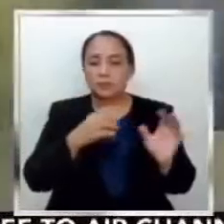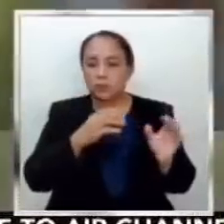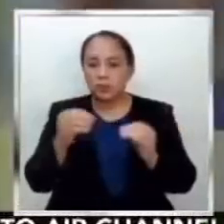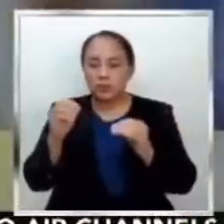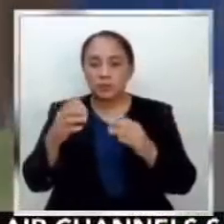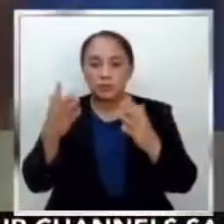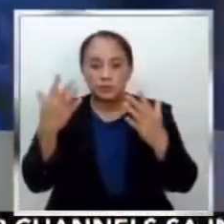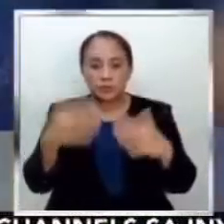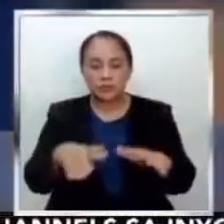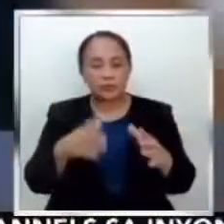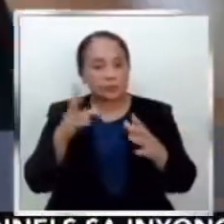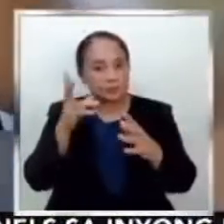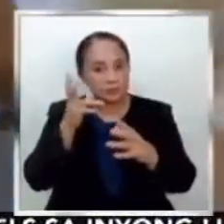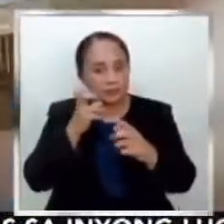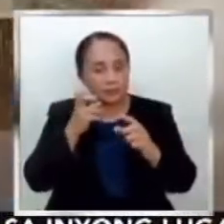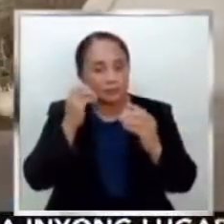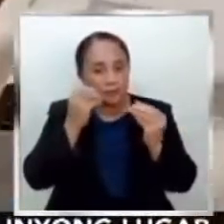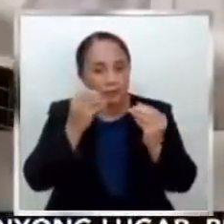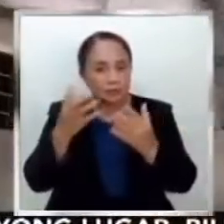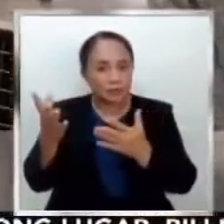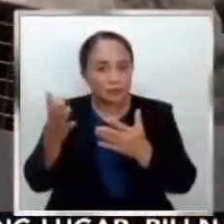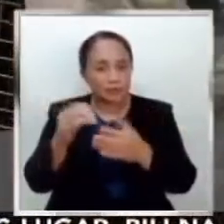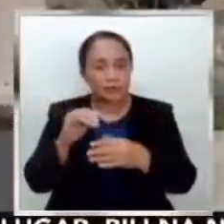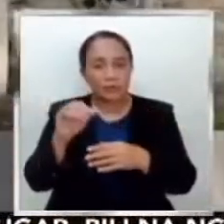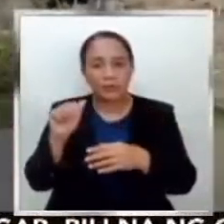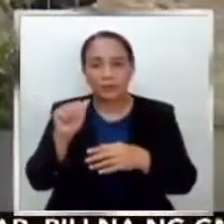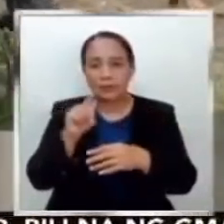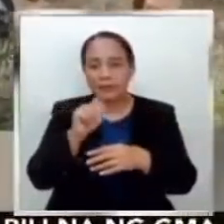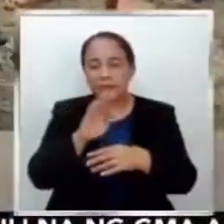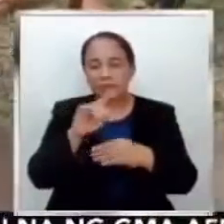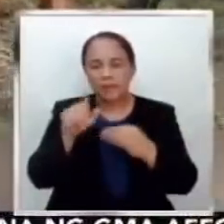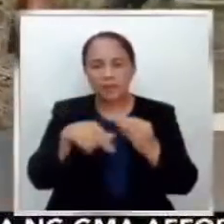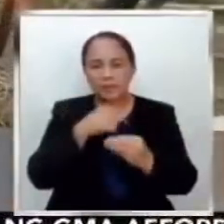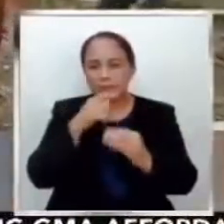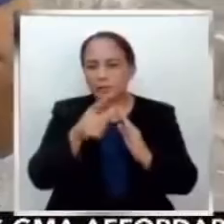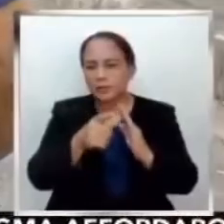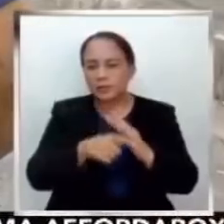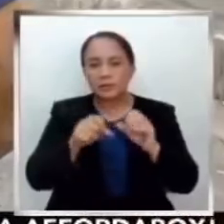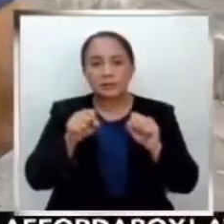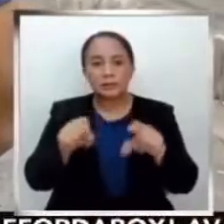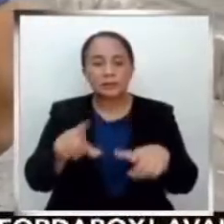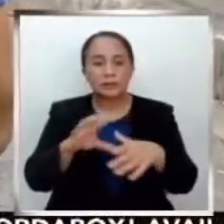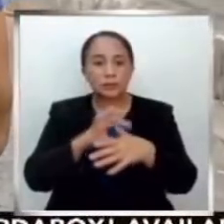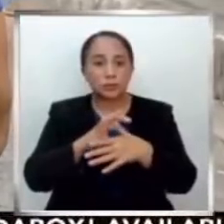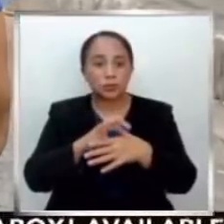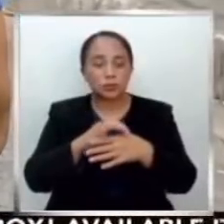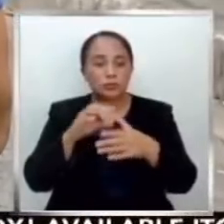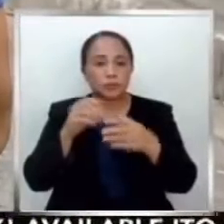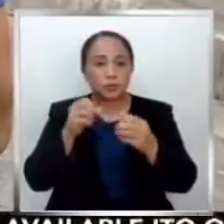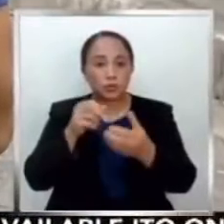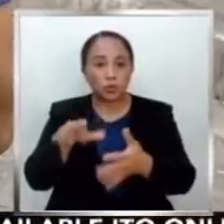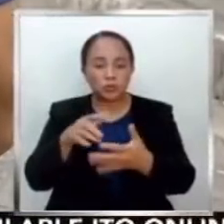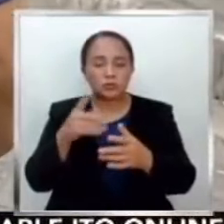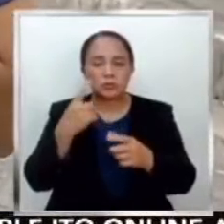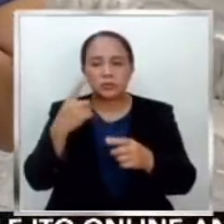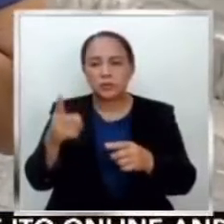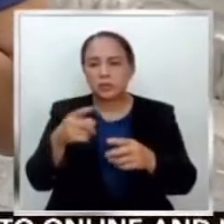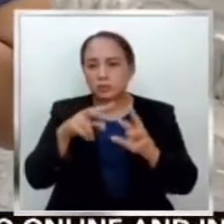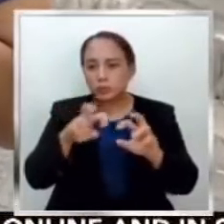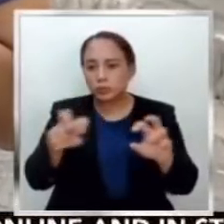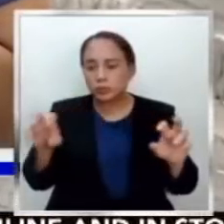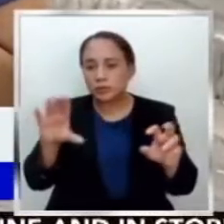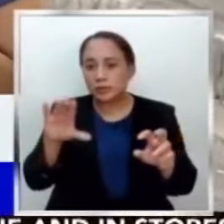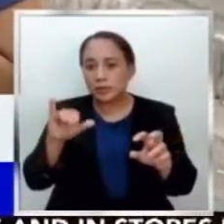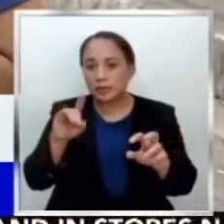makatanggap ng impormasyon ng AKF tungkol sa ilegal na bentahan ng kaninang aso sa lugar. Base sa investigasyon ng PNP-CIDG,